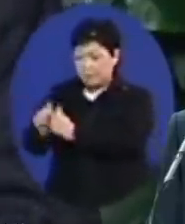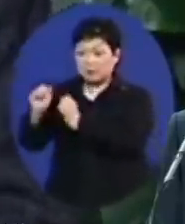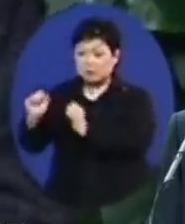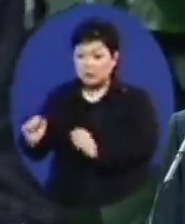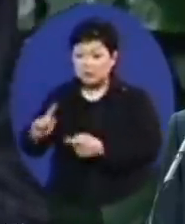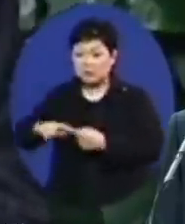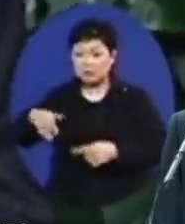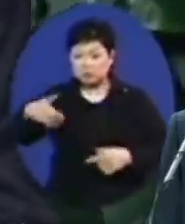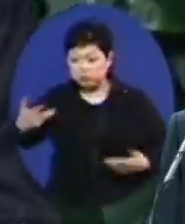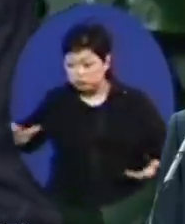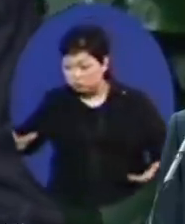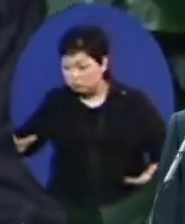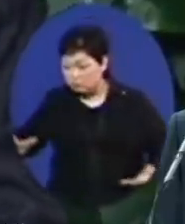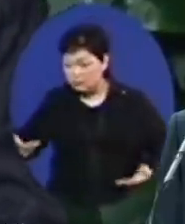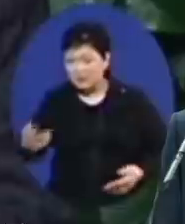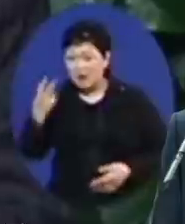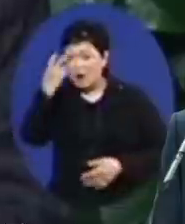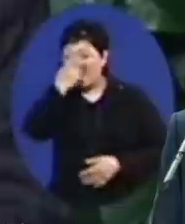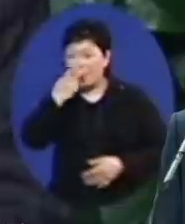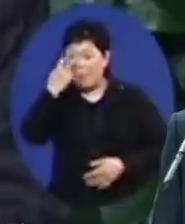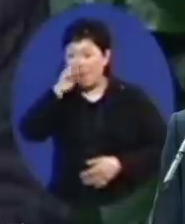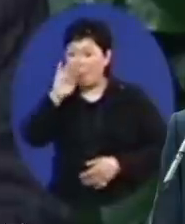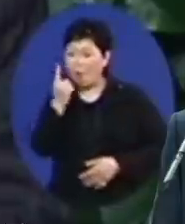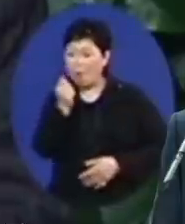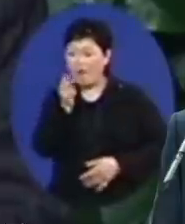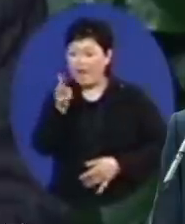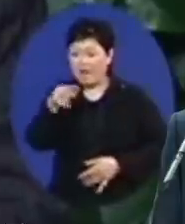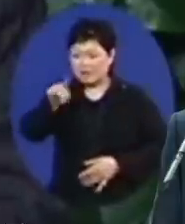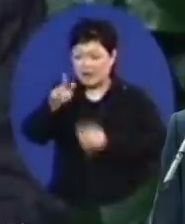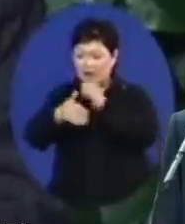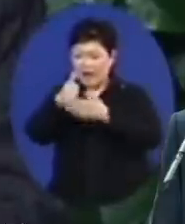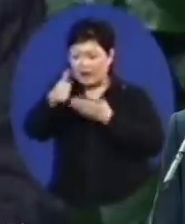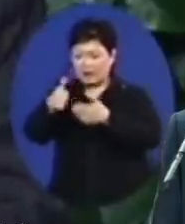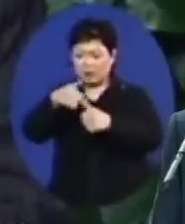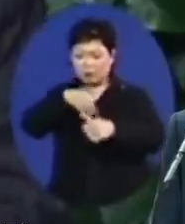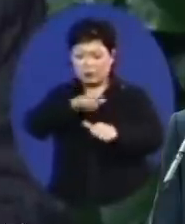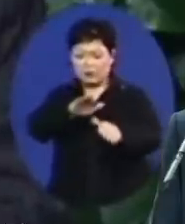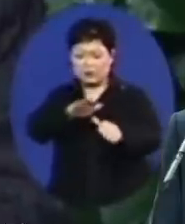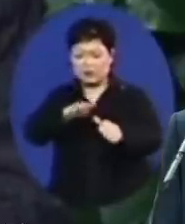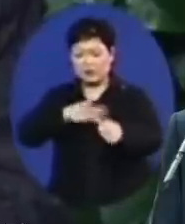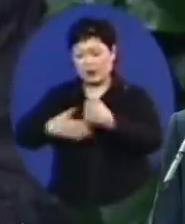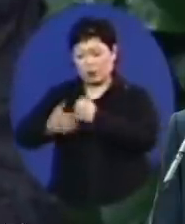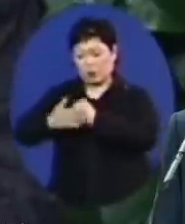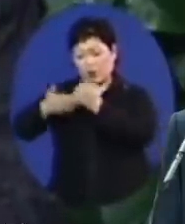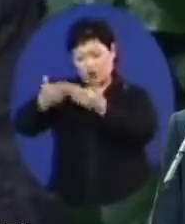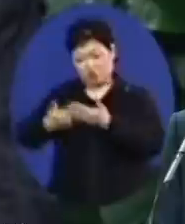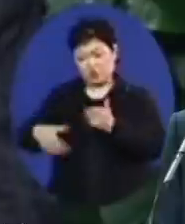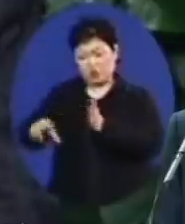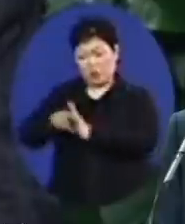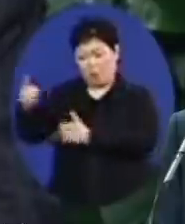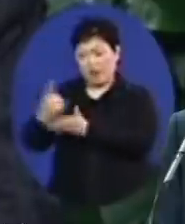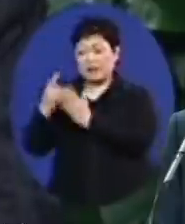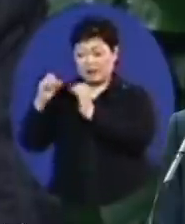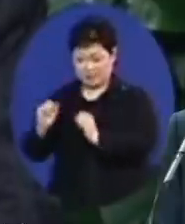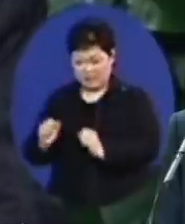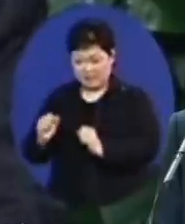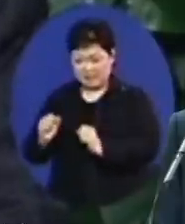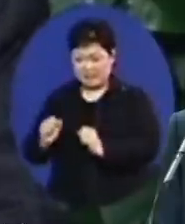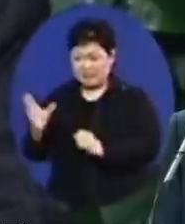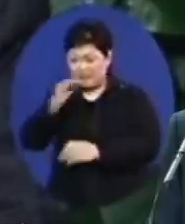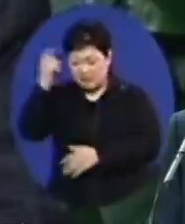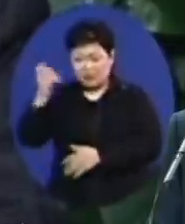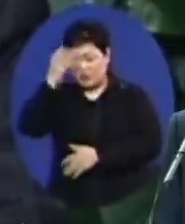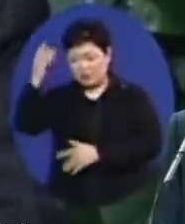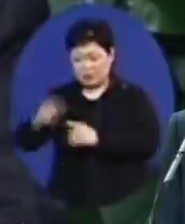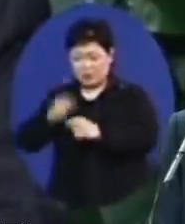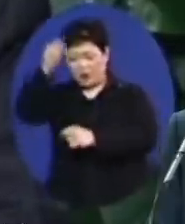모르고 있었습니다. 보혜사란 하나님께로부터 보내심을 받아 나를 돕는 분이라고 했는데 나를 돕는 하나님이 영원토록